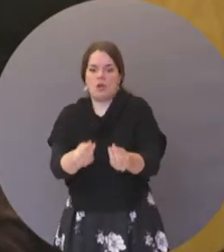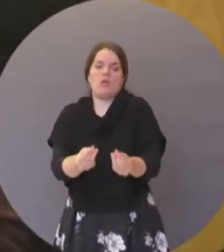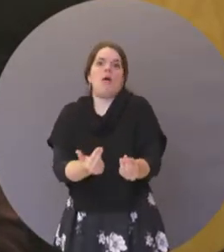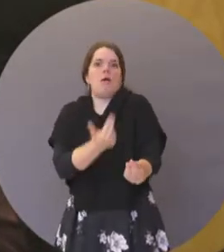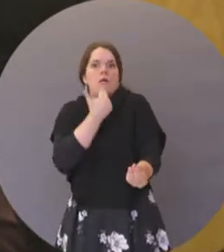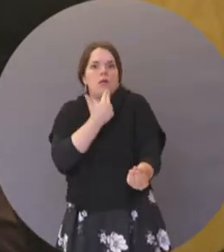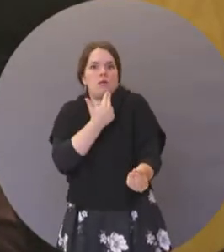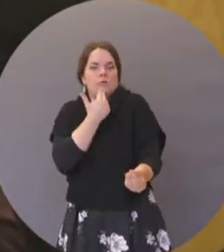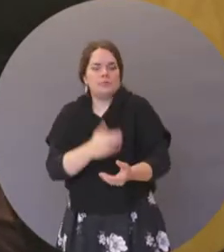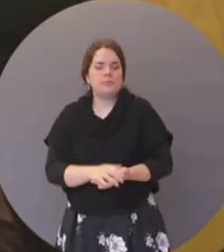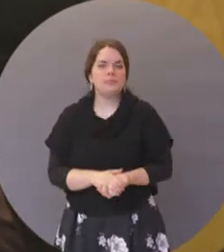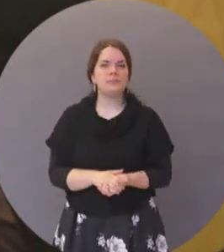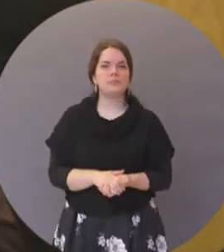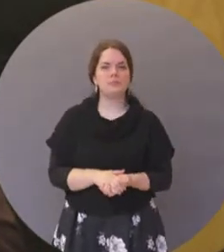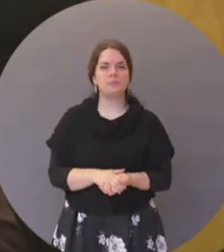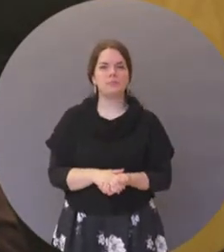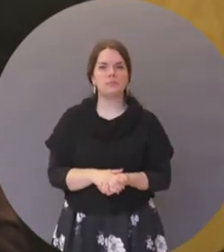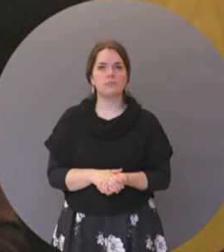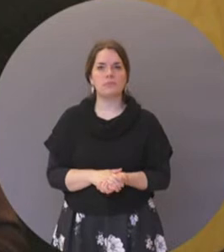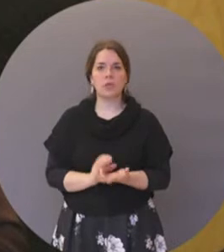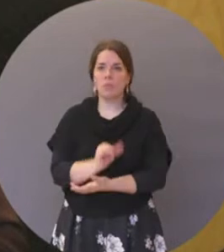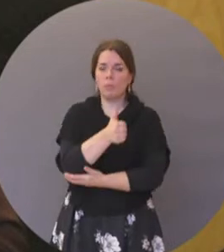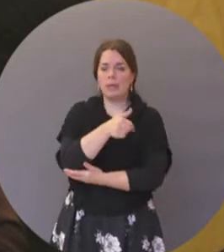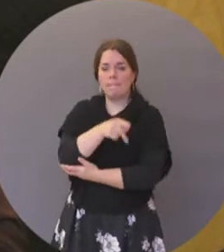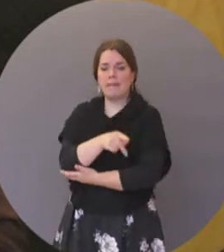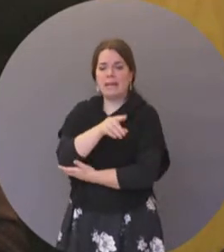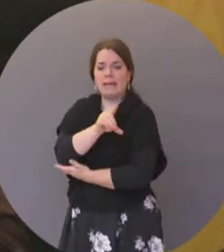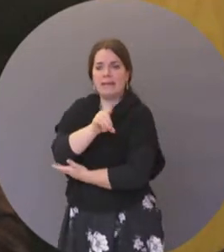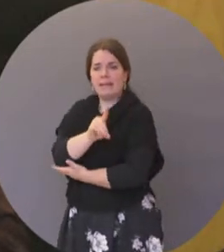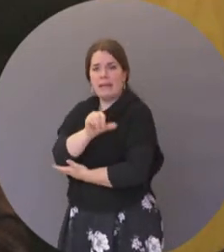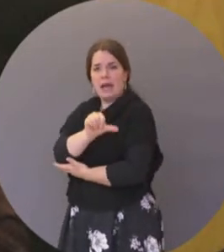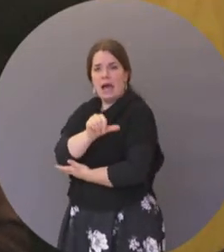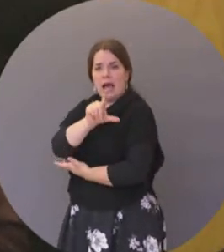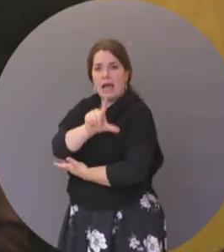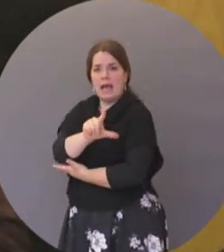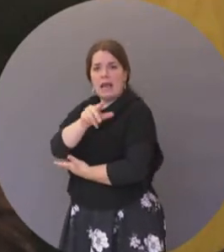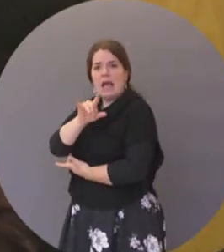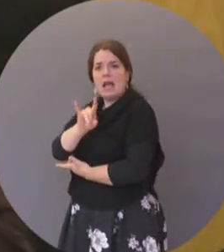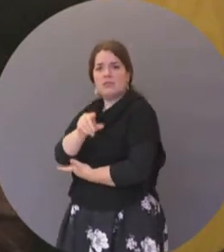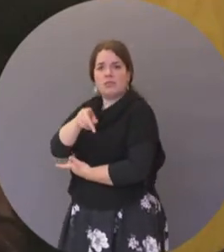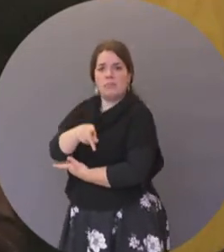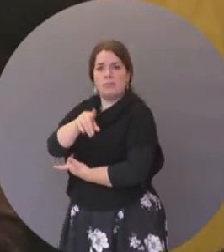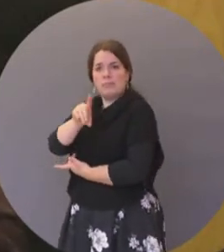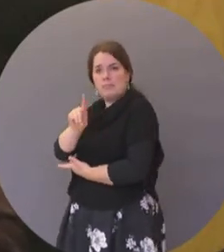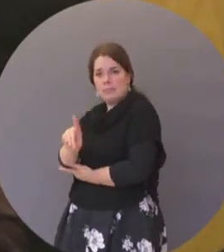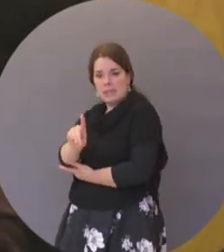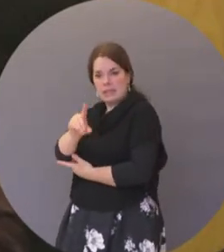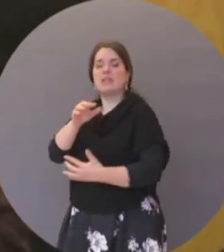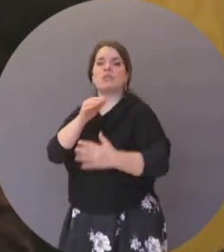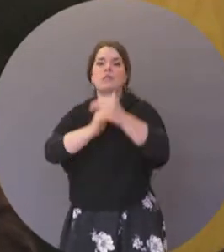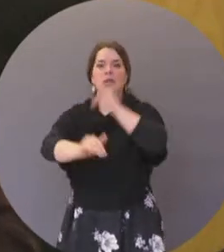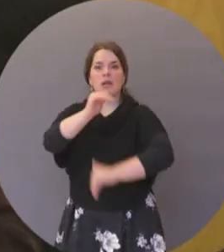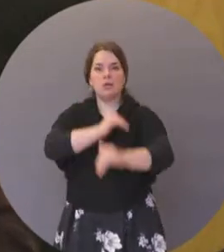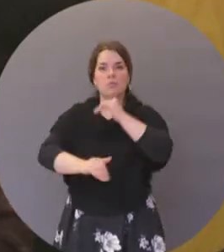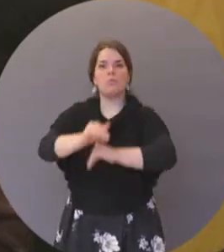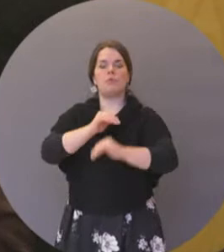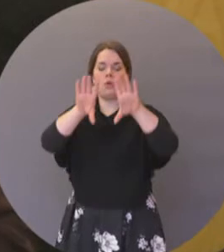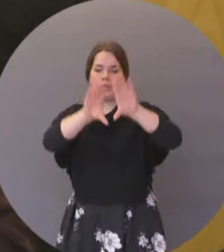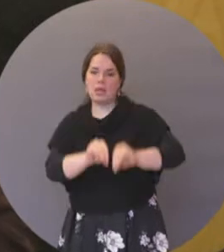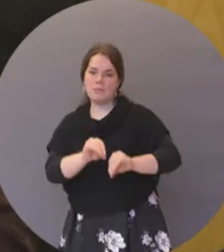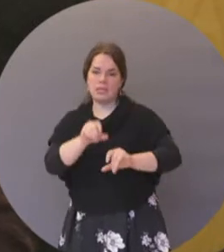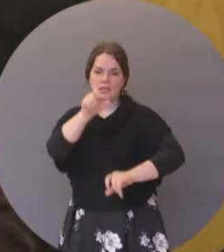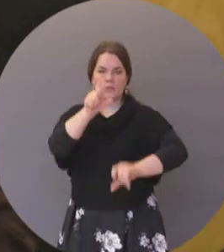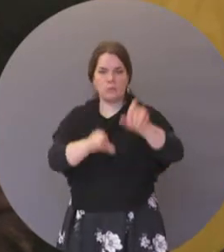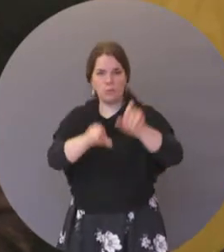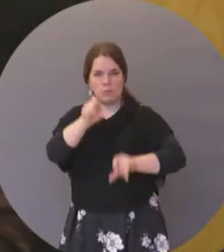nous allons prochainement devoir réviser le pdael HPD plan départemental d'action pour le logement et l'hébergement des personnes défavorisées